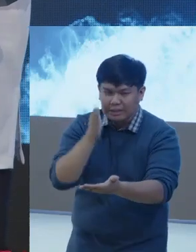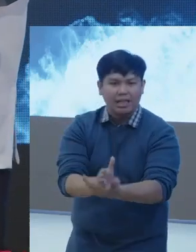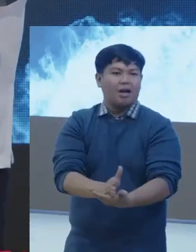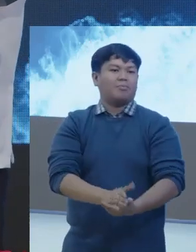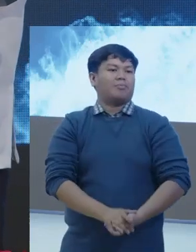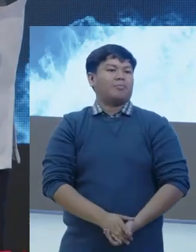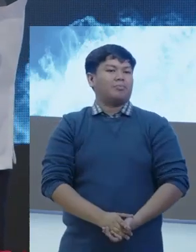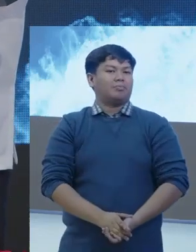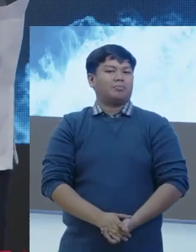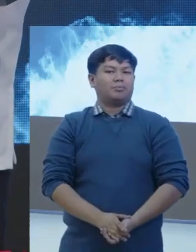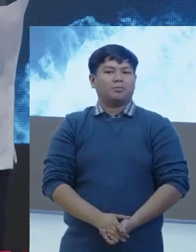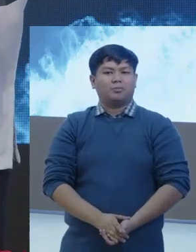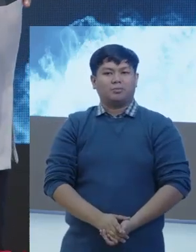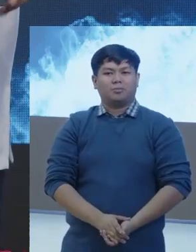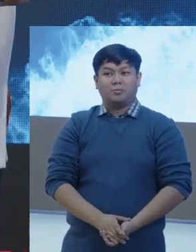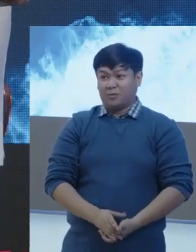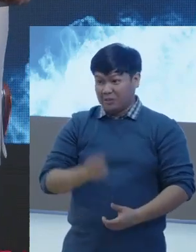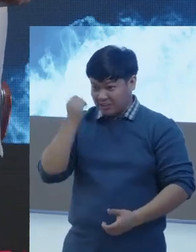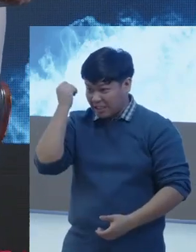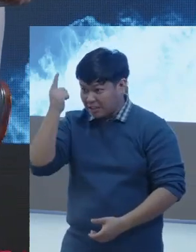in his hands.